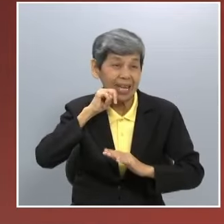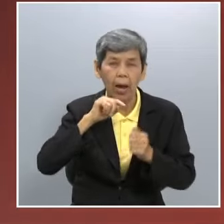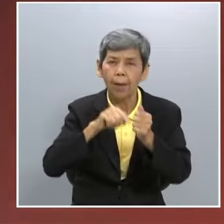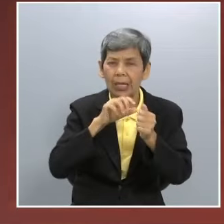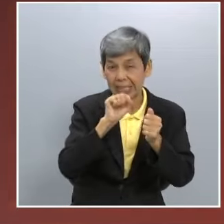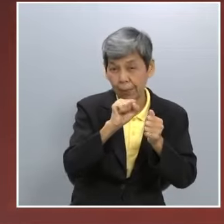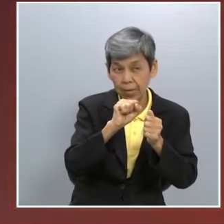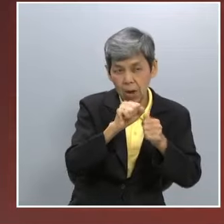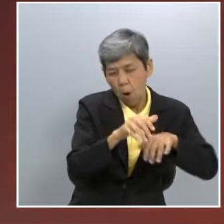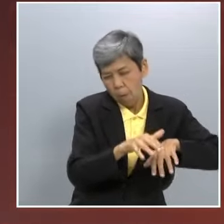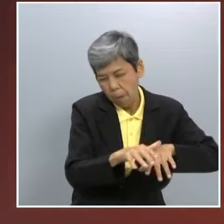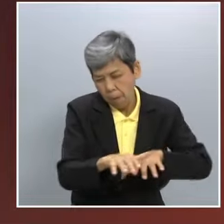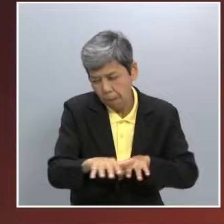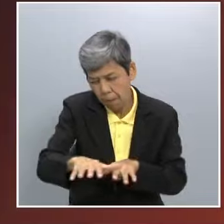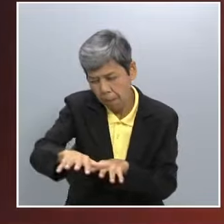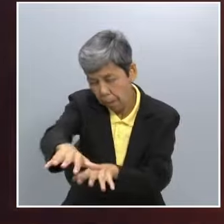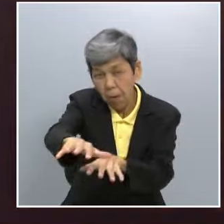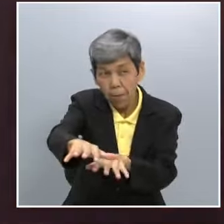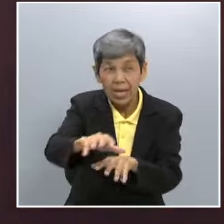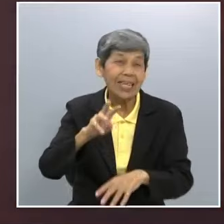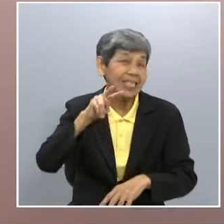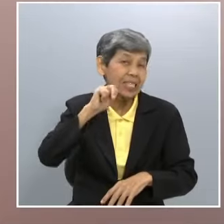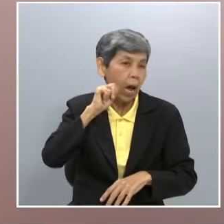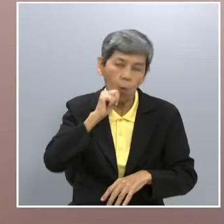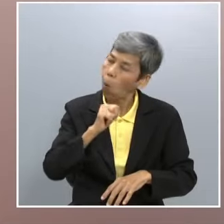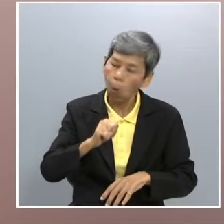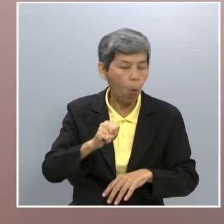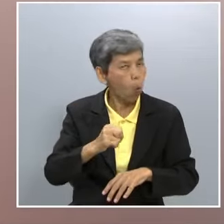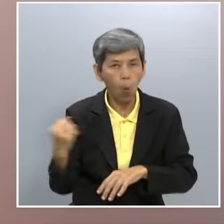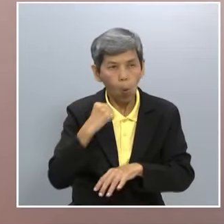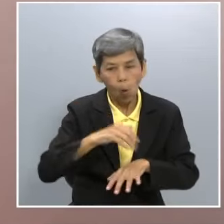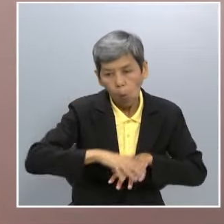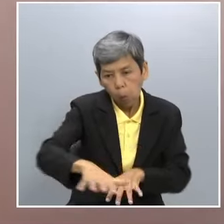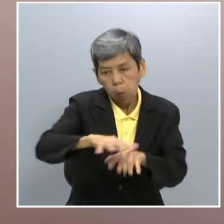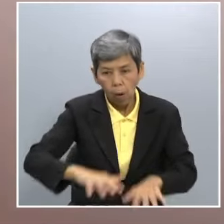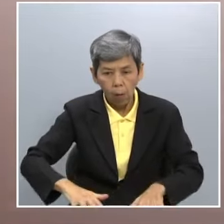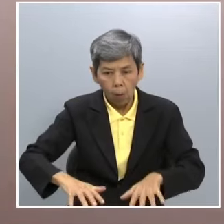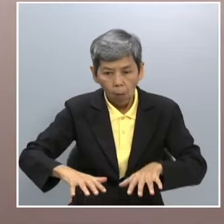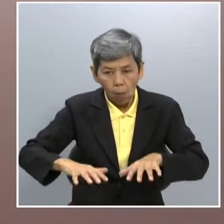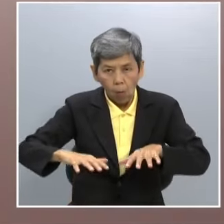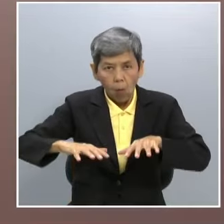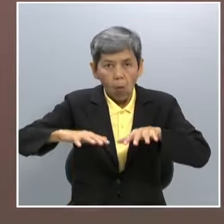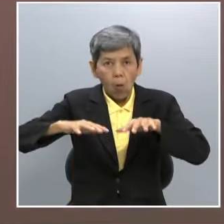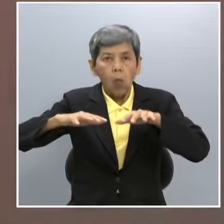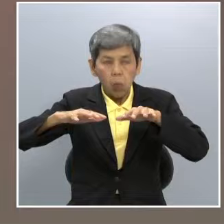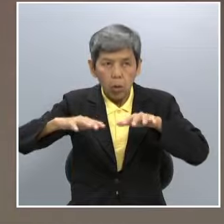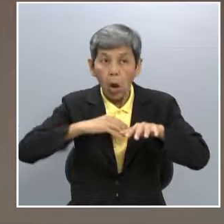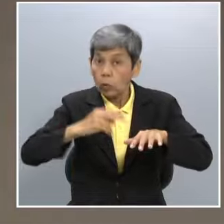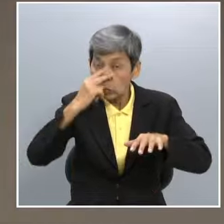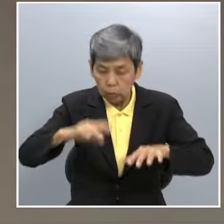ารพีนะครับหลากเข้าท่วมโดยมวลน้ำนี่ไหลแรงจริงๆคุณชมครับแล้วก็มีระดับสูงขึ้นเรื่อยๆนะฮะเนี่ยน